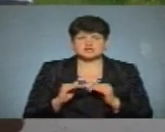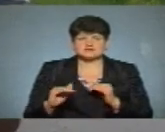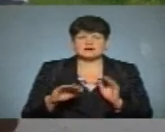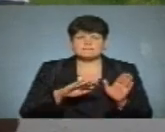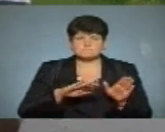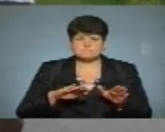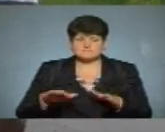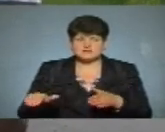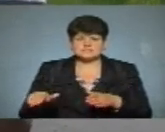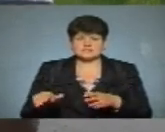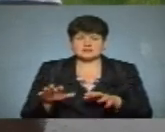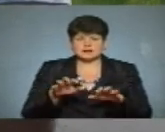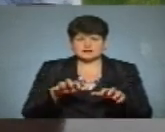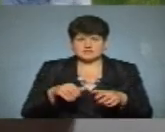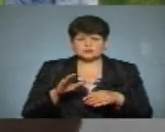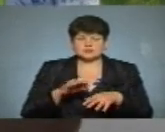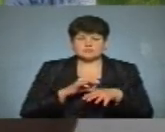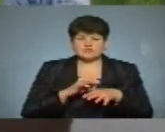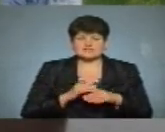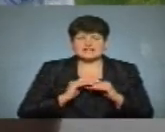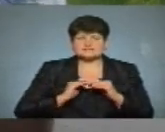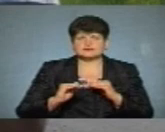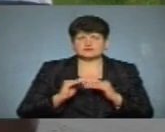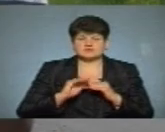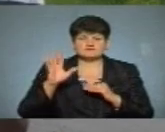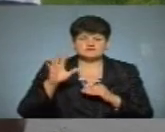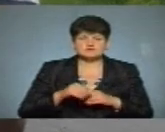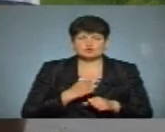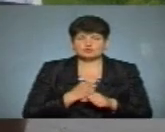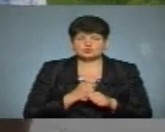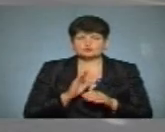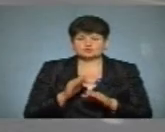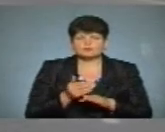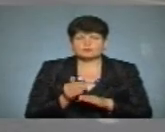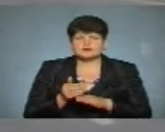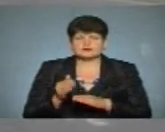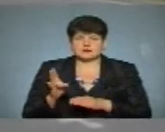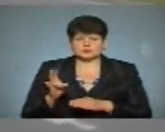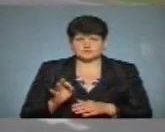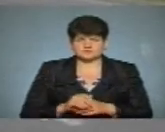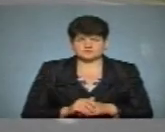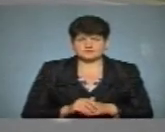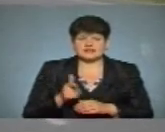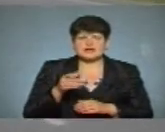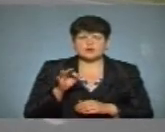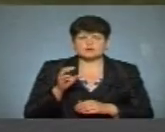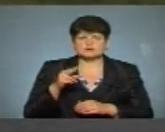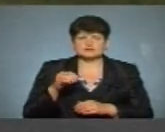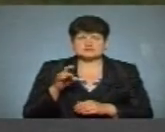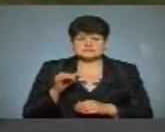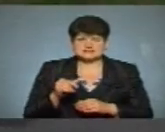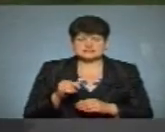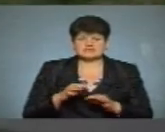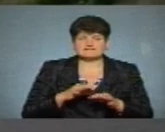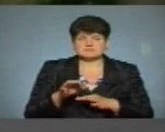Після регенерації буде проводилося асфальтування. Всі роботи будуть йти поетапно. Геодезист Ігор Федорів